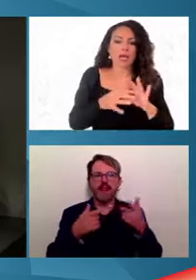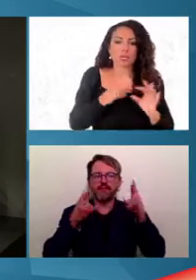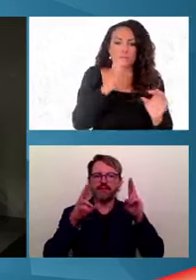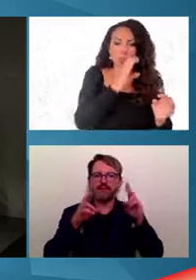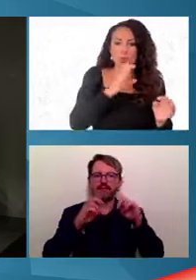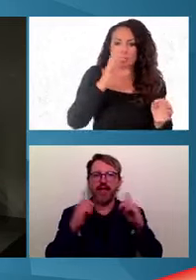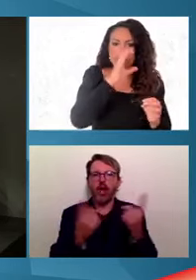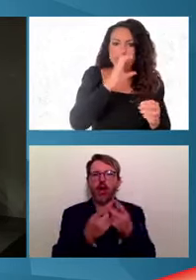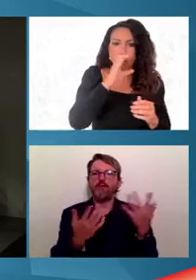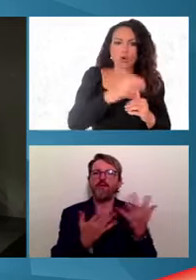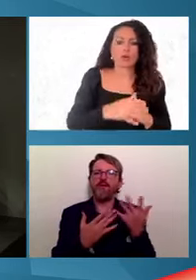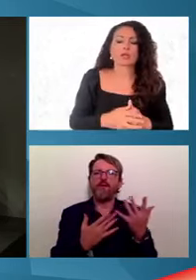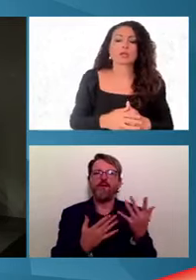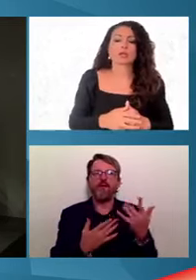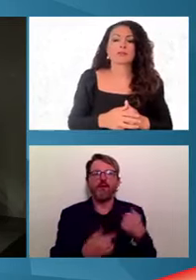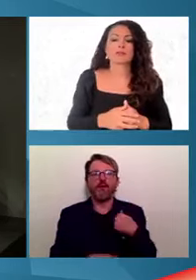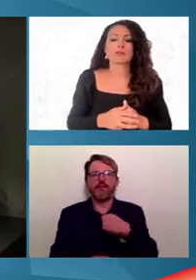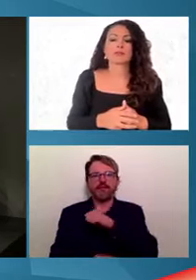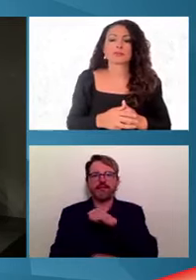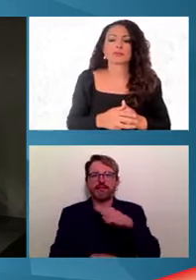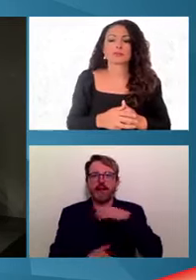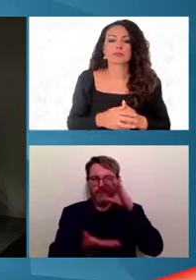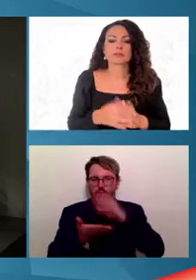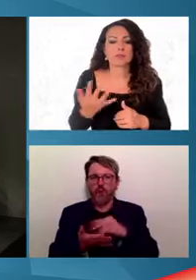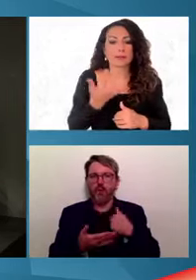die Einheimischen und die Touristen